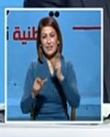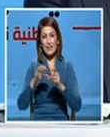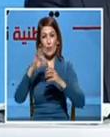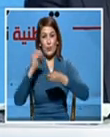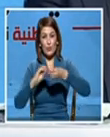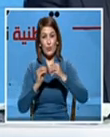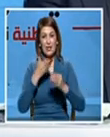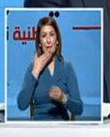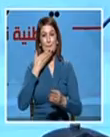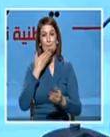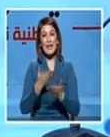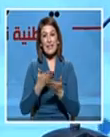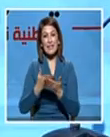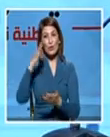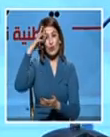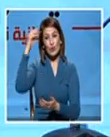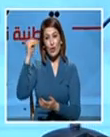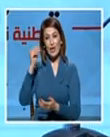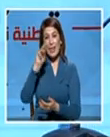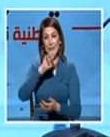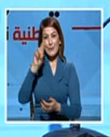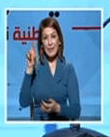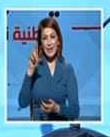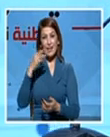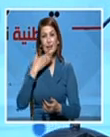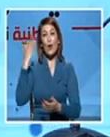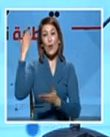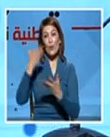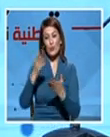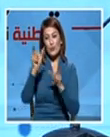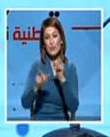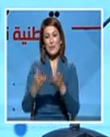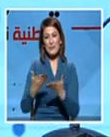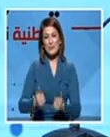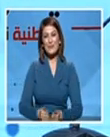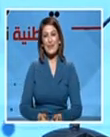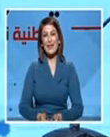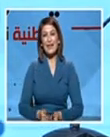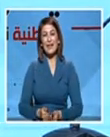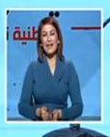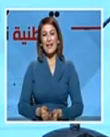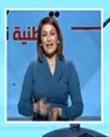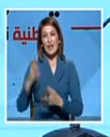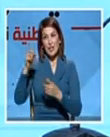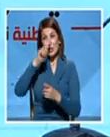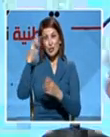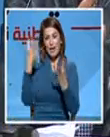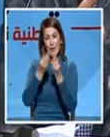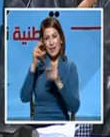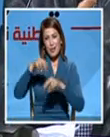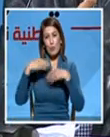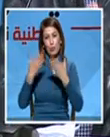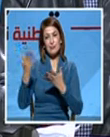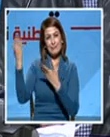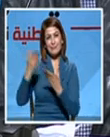المشاكل. شكر جزيل ليك دكتور رياض قيسي على قبولك الدعوه وحضورك معنا، ايضا باش نحتاجك مره اخرى وتكون حاضر معنا كذلك. شكر جزيل